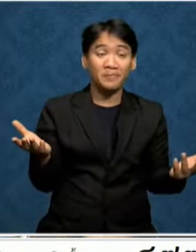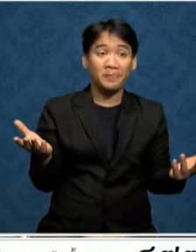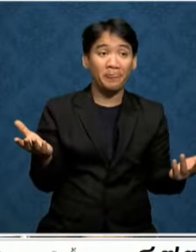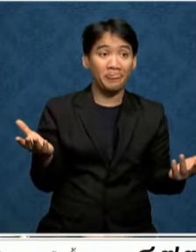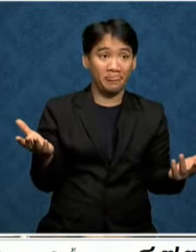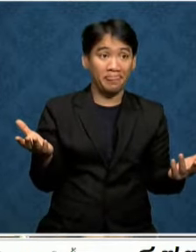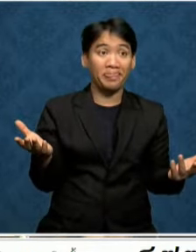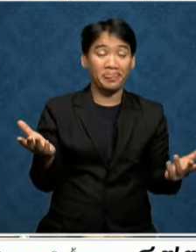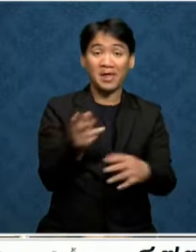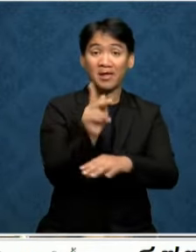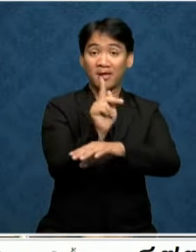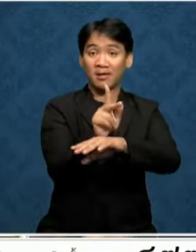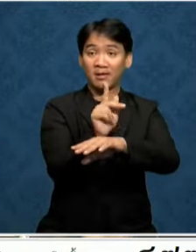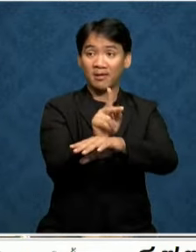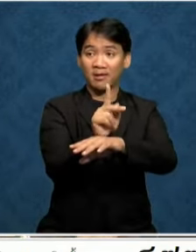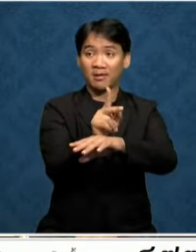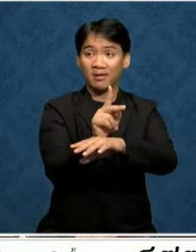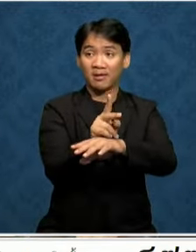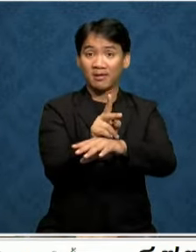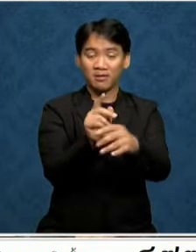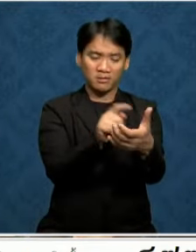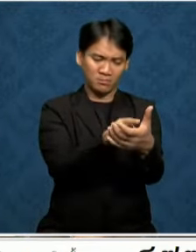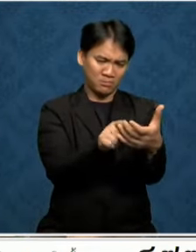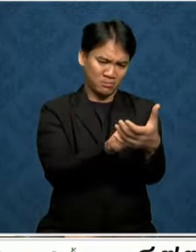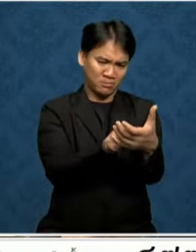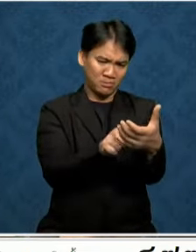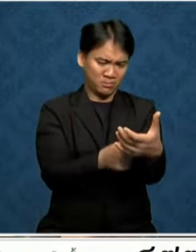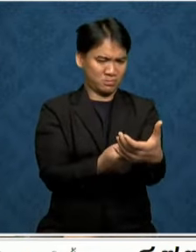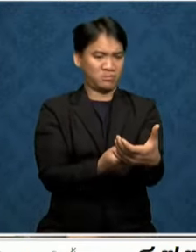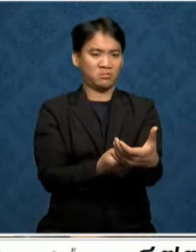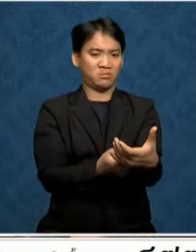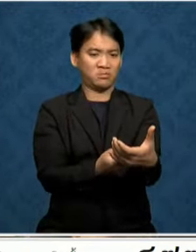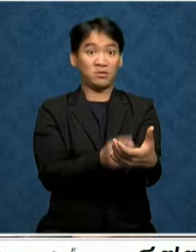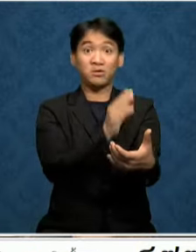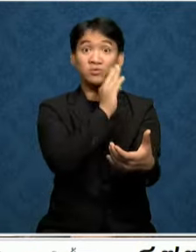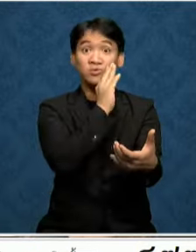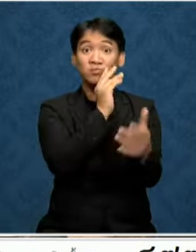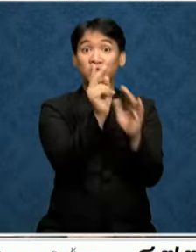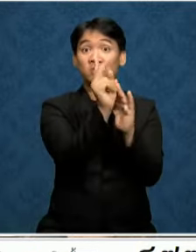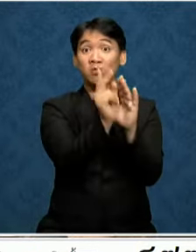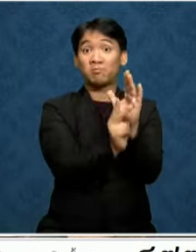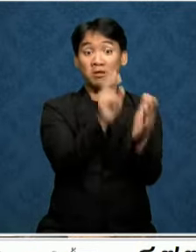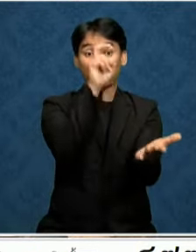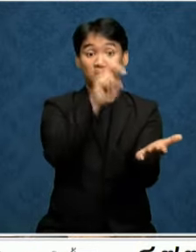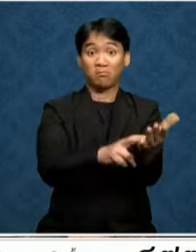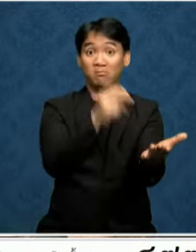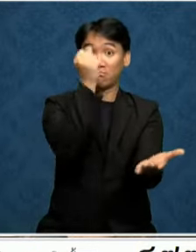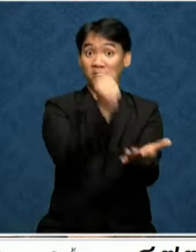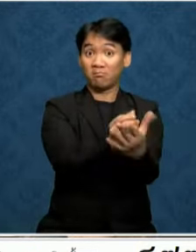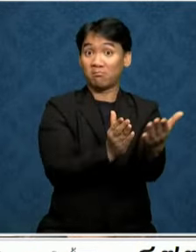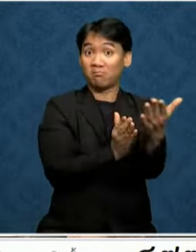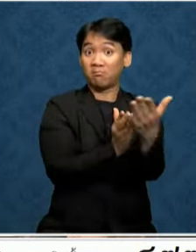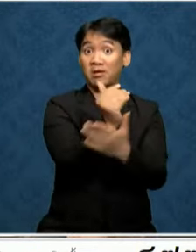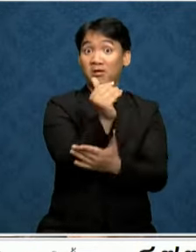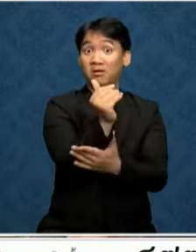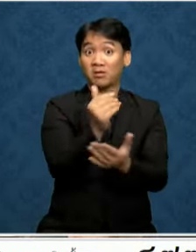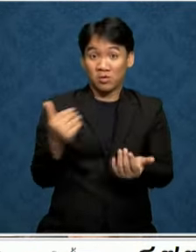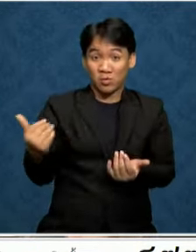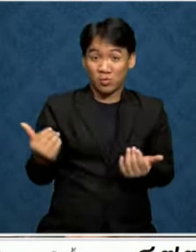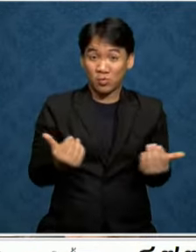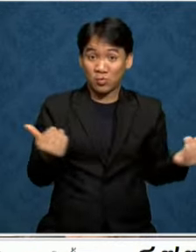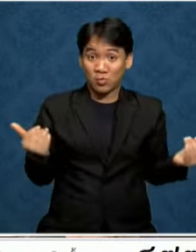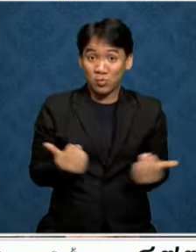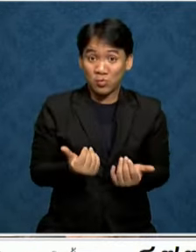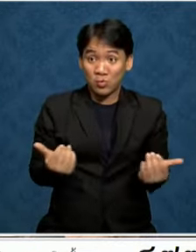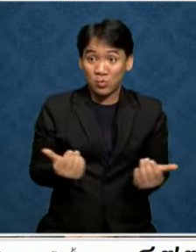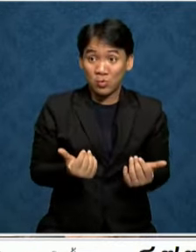สื่อสังคมออนไลน์ผมนะแบบเอ้ยถ้าผ่านขอให้ลูกแบบคือแบบรับไม่ได้นะแบบวันนึง